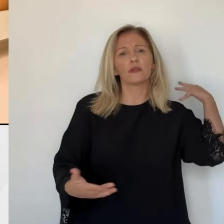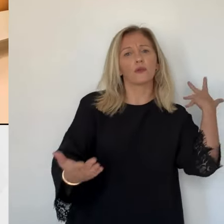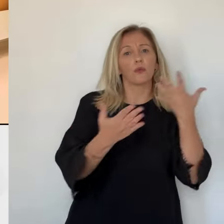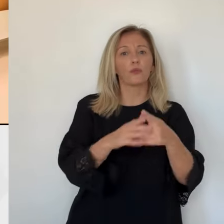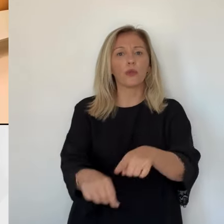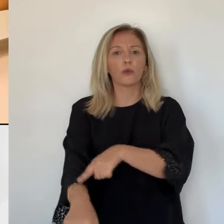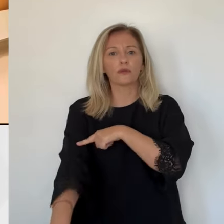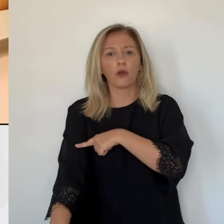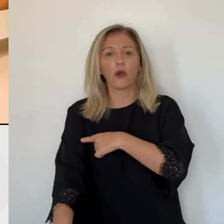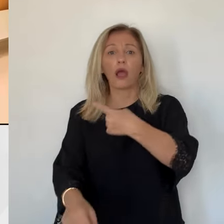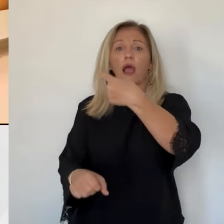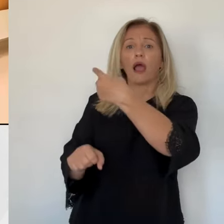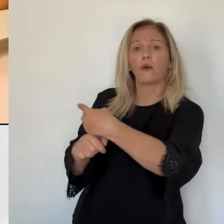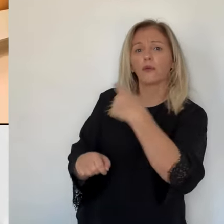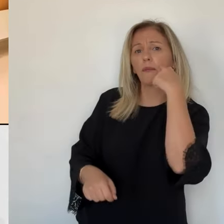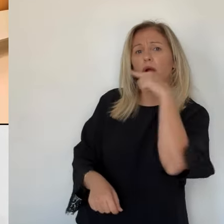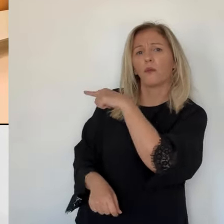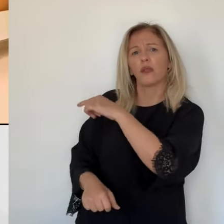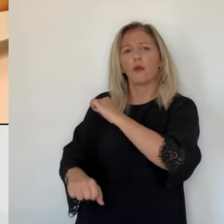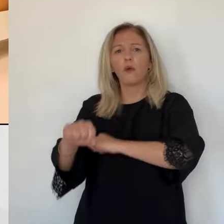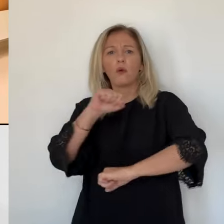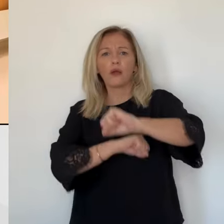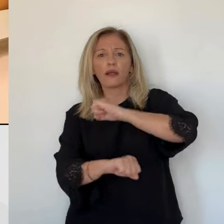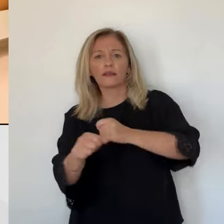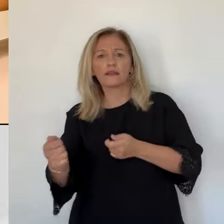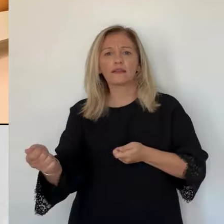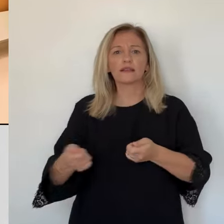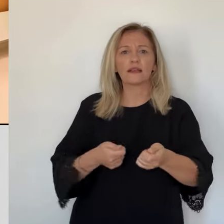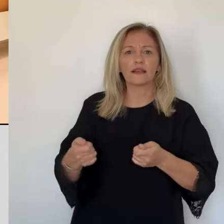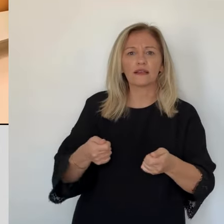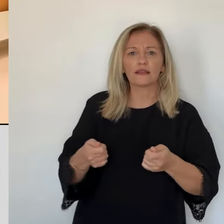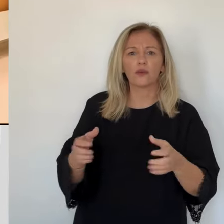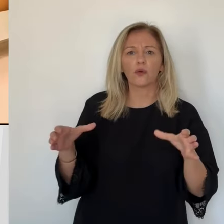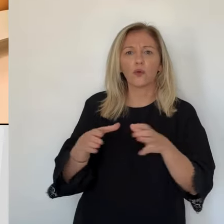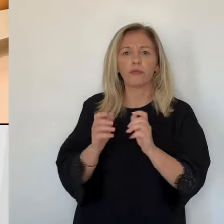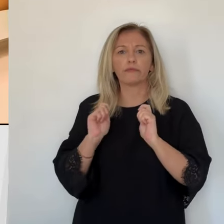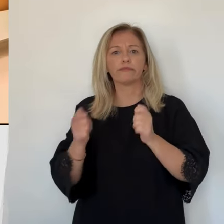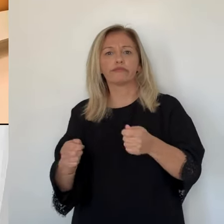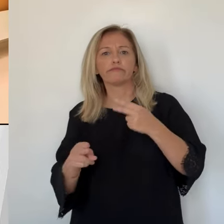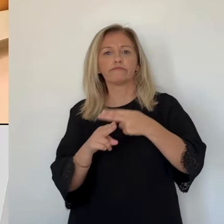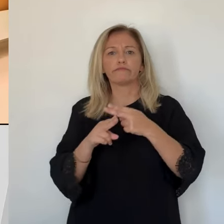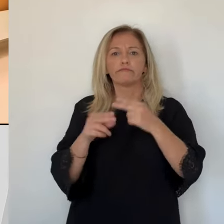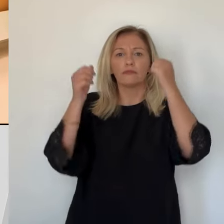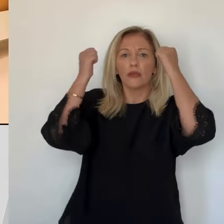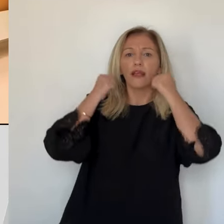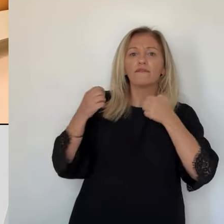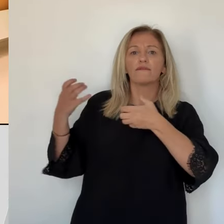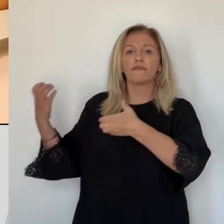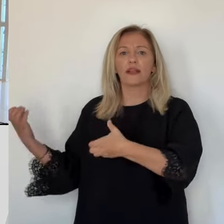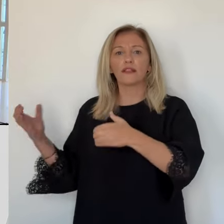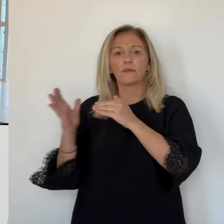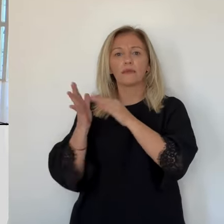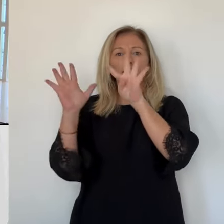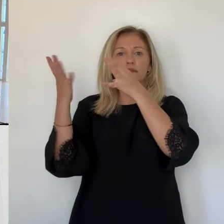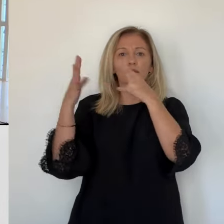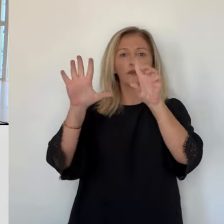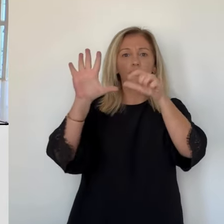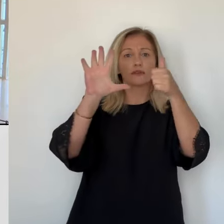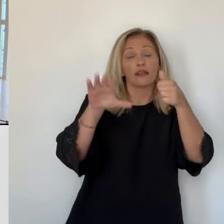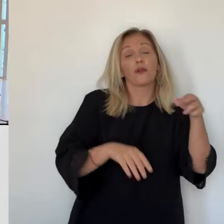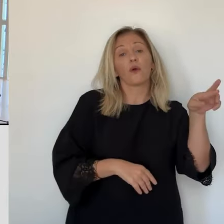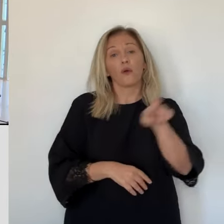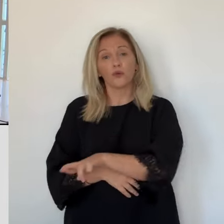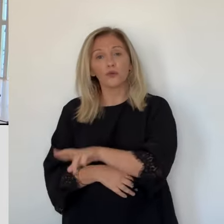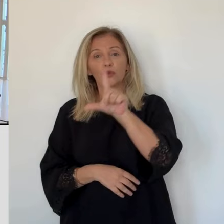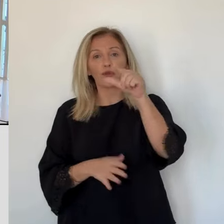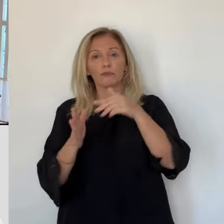son avocate. Militant nationaliste de la première heure, enseignant à la retraite, 80 ans aujourd'hui, Jean-Pierre Santi est considéré